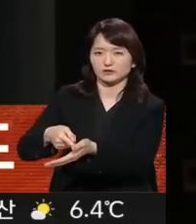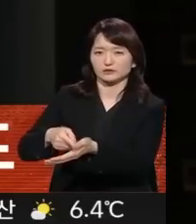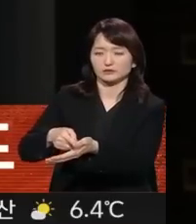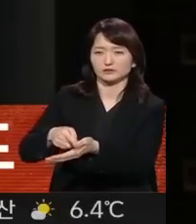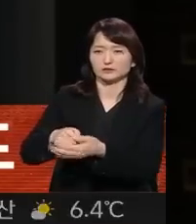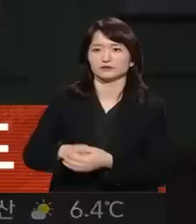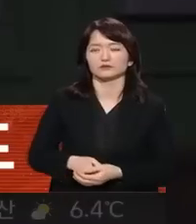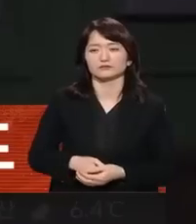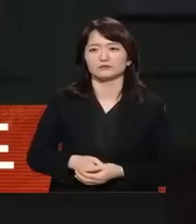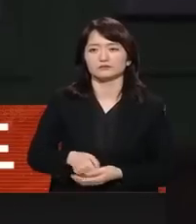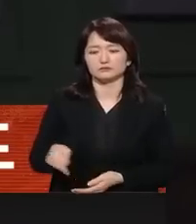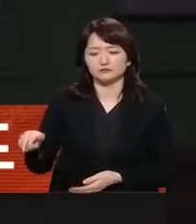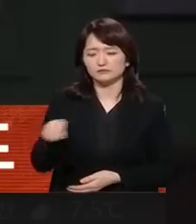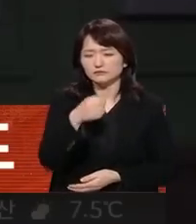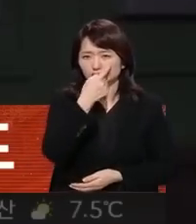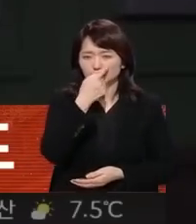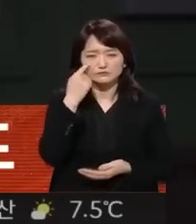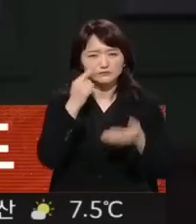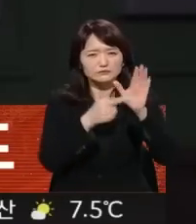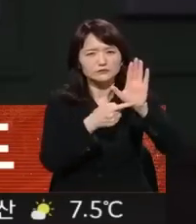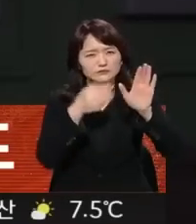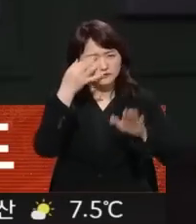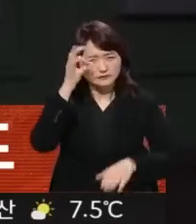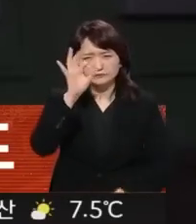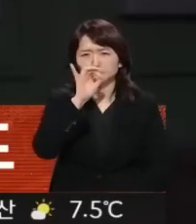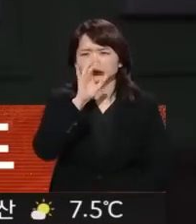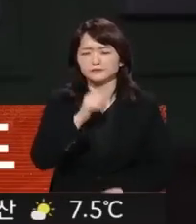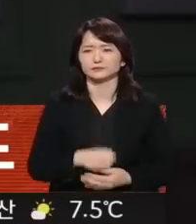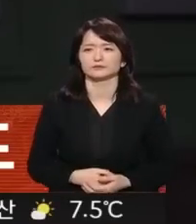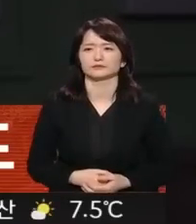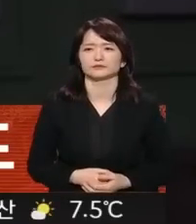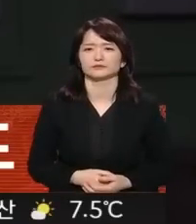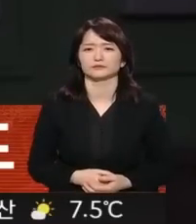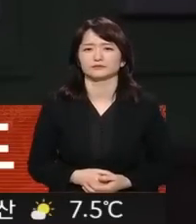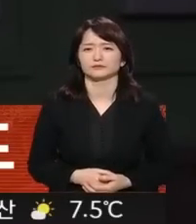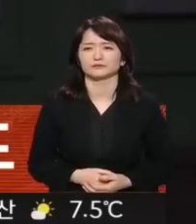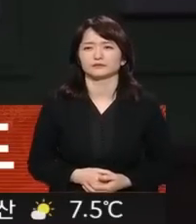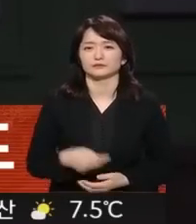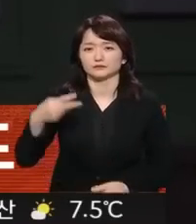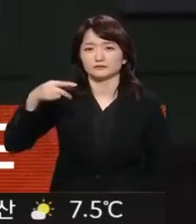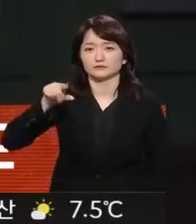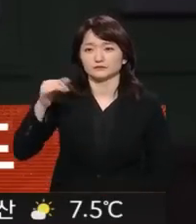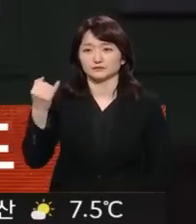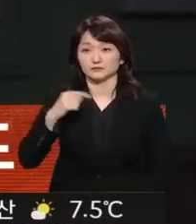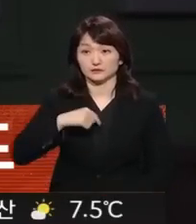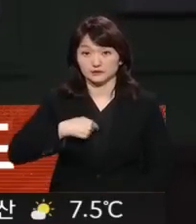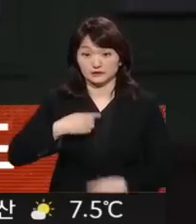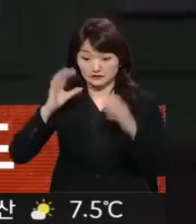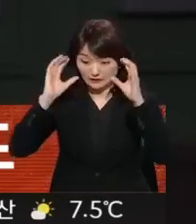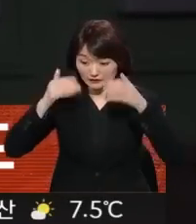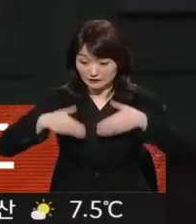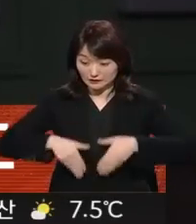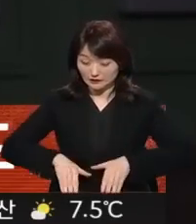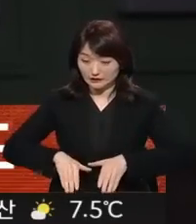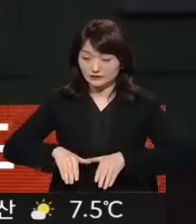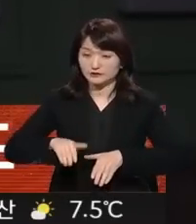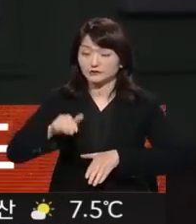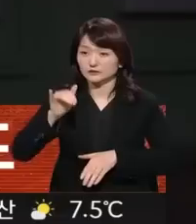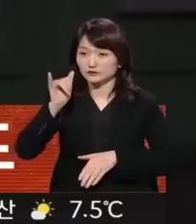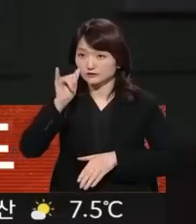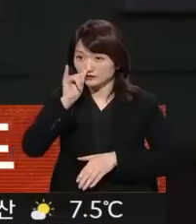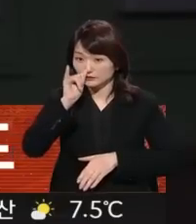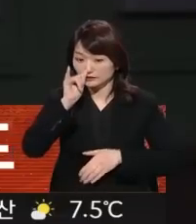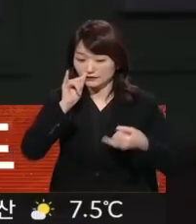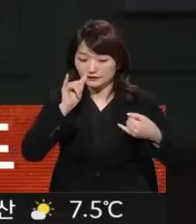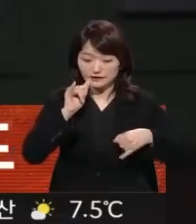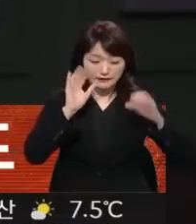간접적인 증거들만 있었는데 이마저도 지금 인정이 안 된 거고요 일단 공소유지의 핵심은 석씨가 자신이 낳은 아이가 있고 딸이 낳은 아이가 있는데이